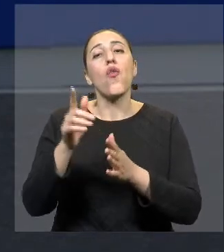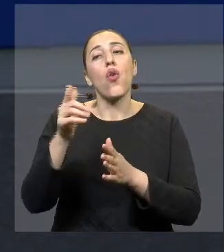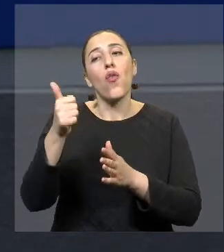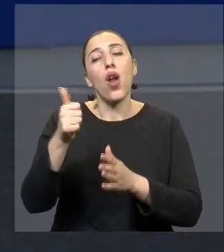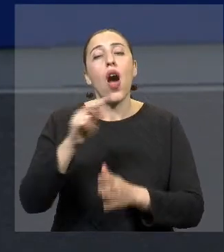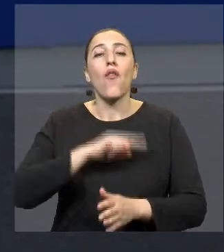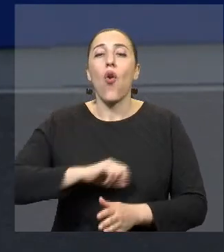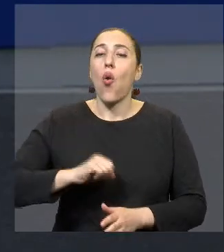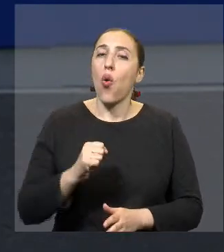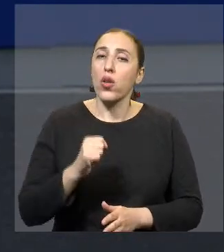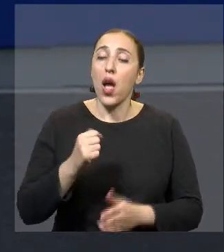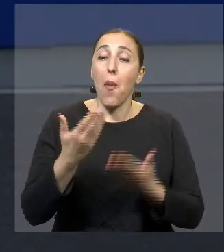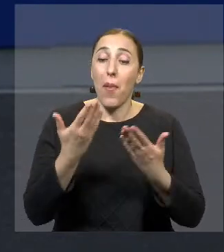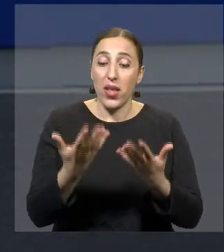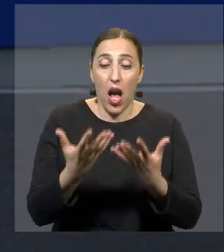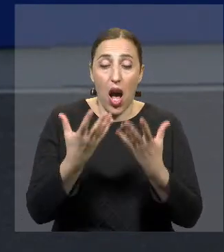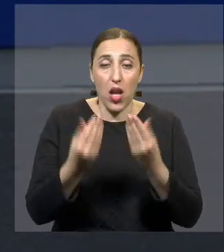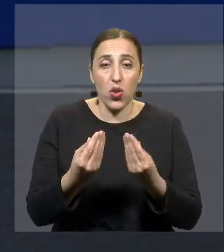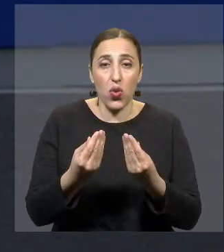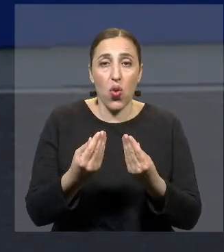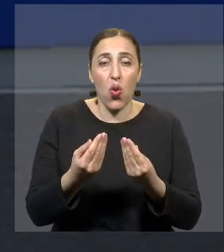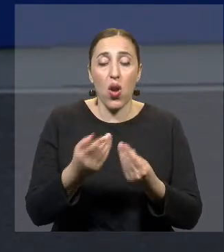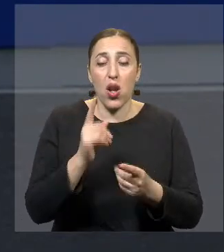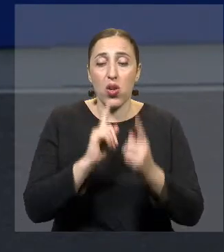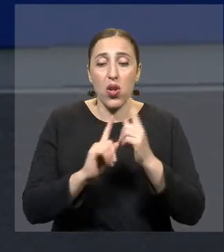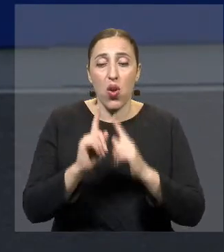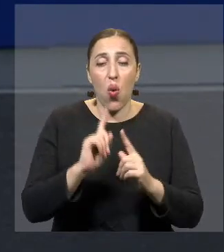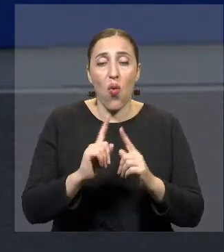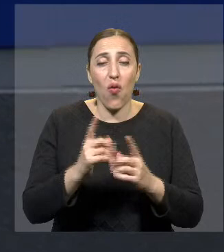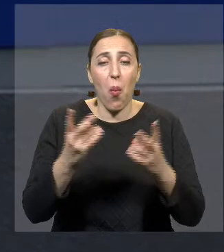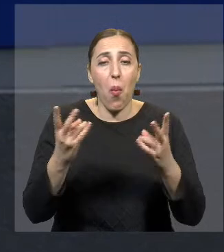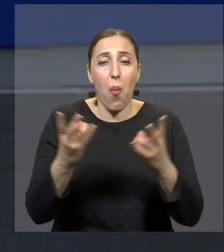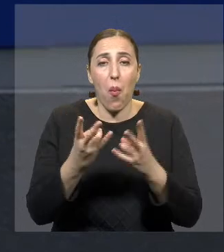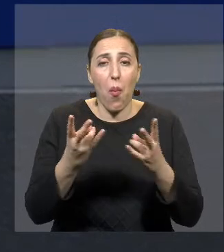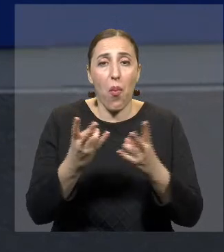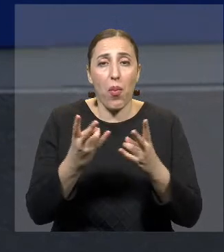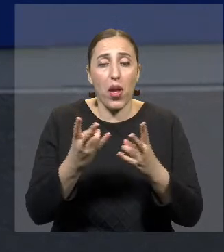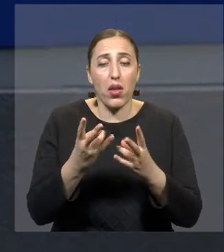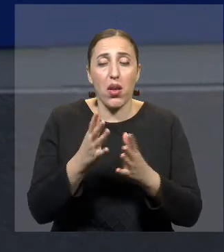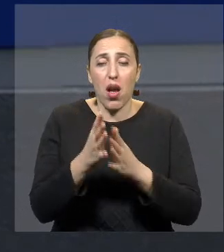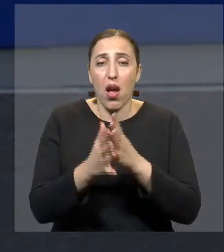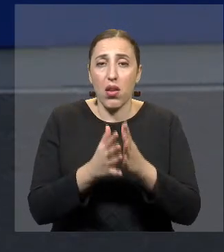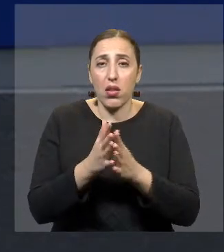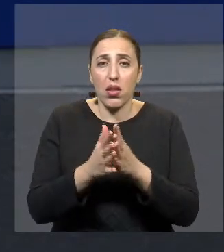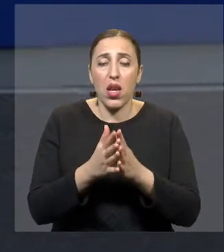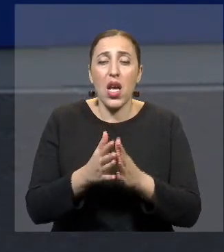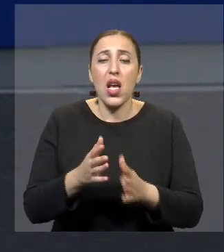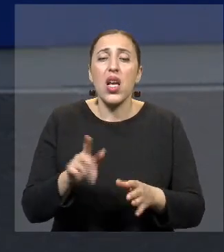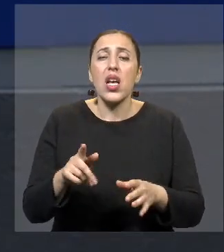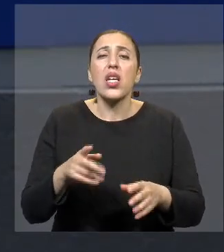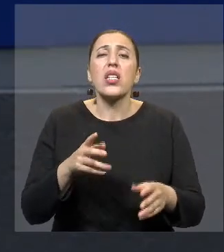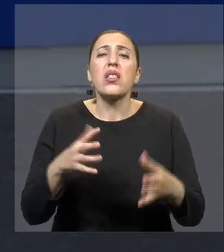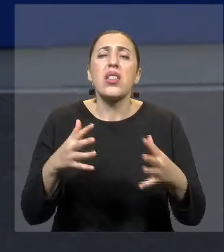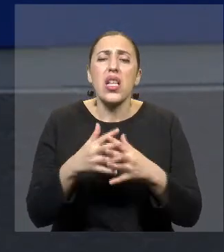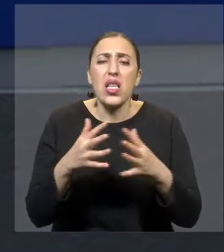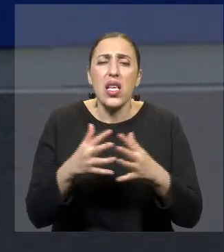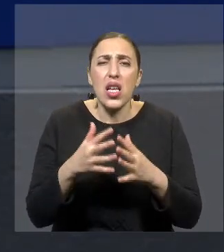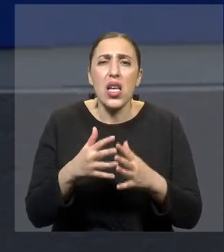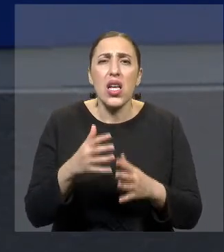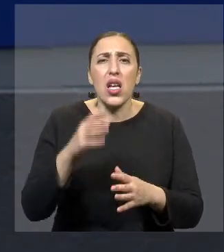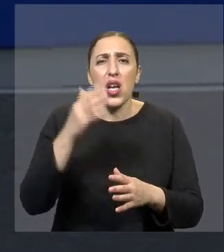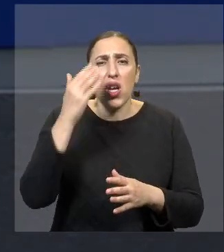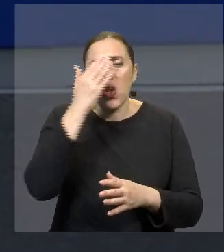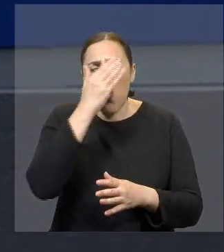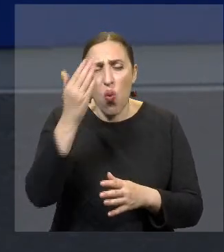եվրահանձնաժողովը պետք է հստակ ընդգտի, որ ալիևի քայլերը ռազմական գործողություններից մինչև արսաղցիների բրնի տեղանություն,